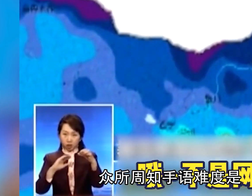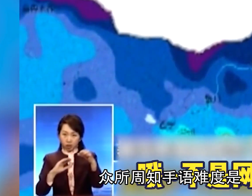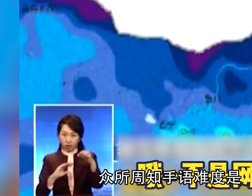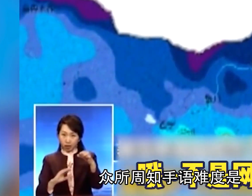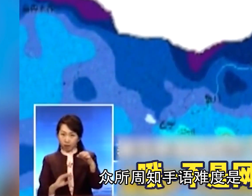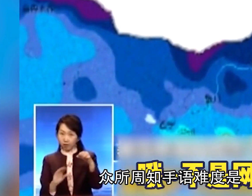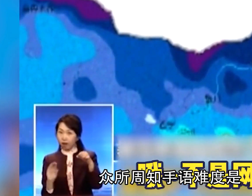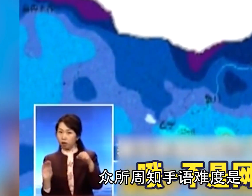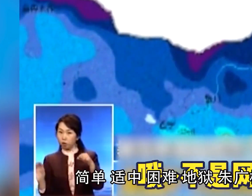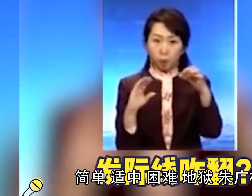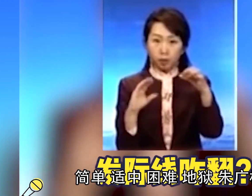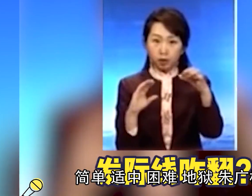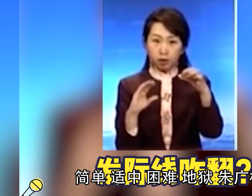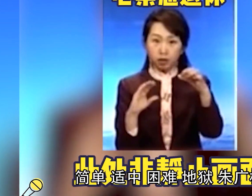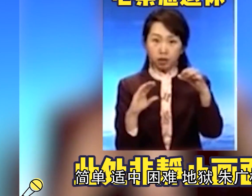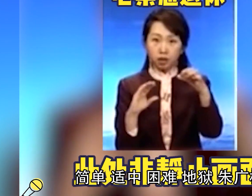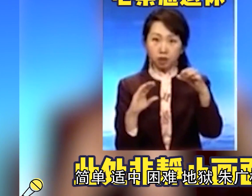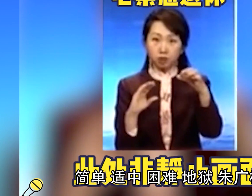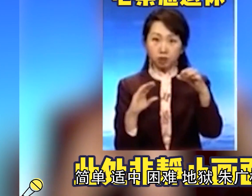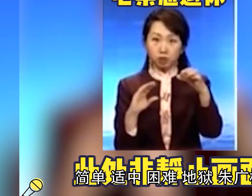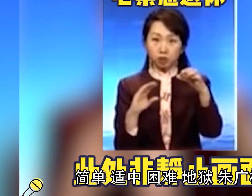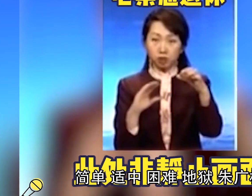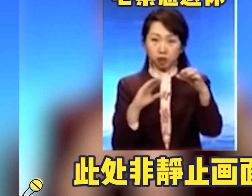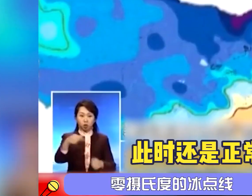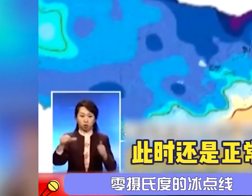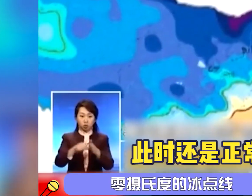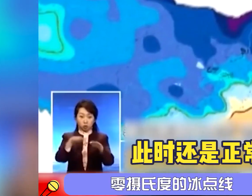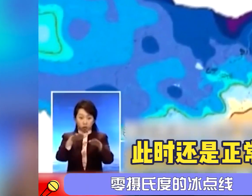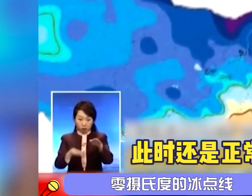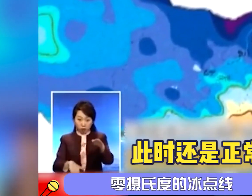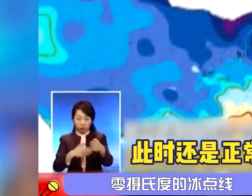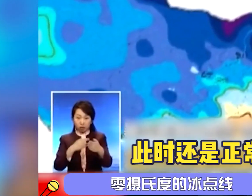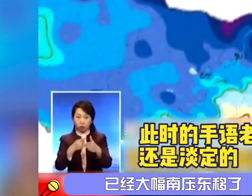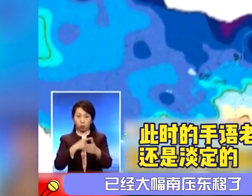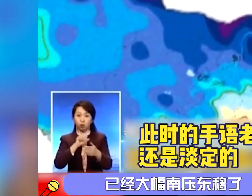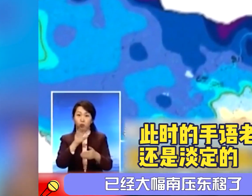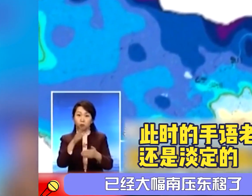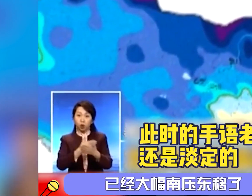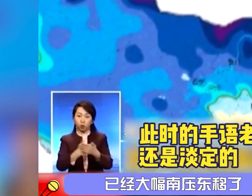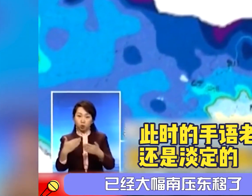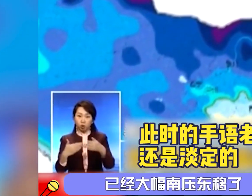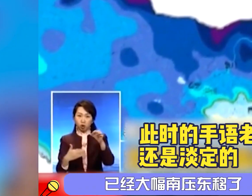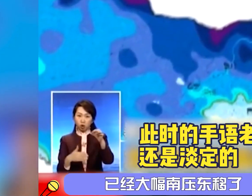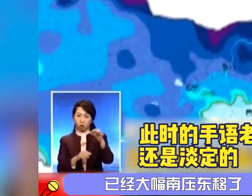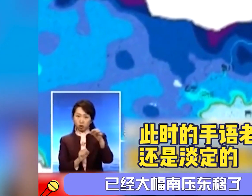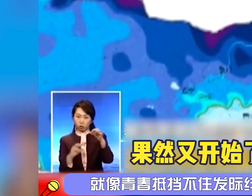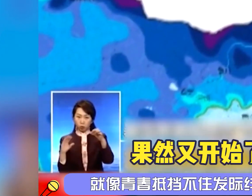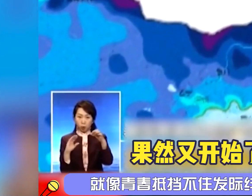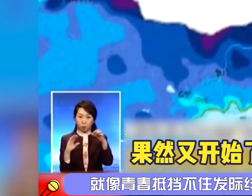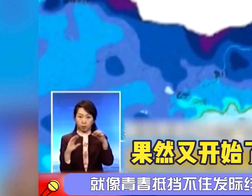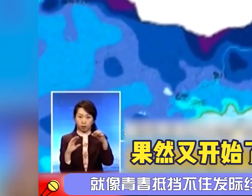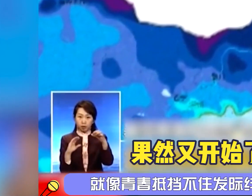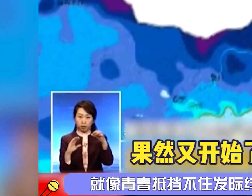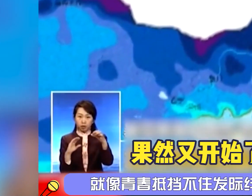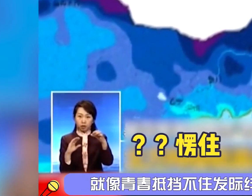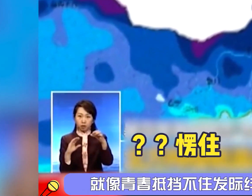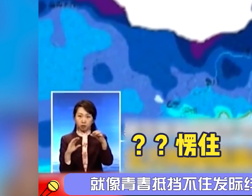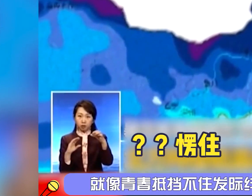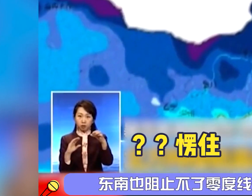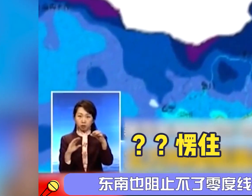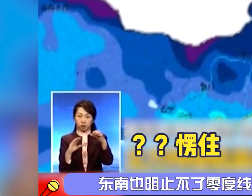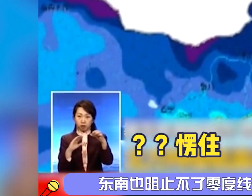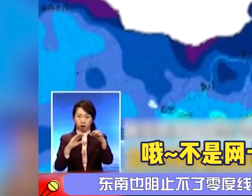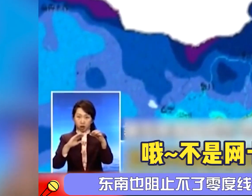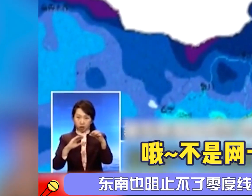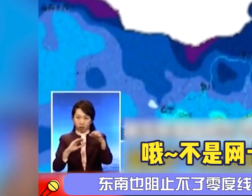所周知手语难度是简单适中困难低于朱广泉零摄氏度的冰点线已经大幅难压东移了又像青春抵挡不住发